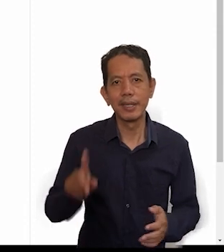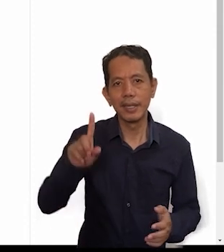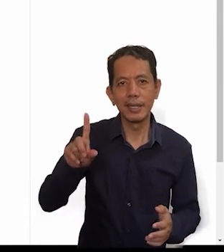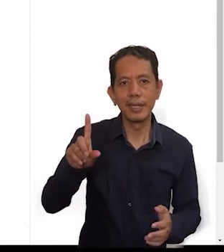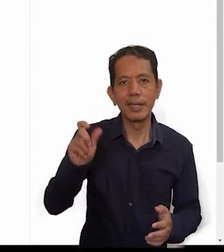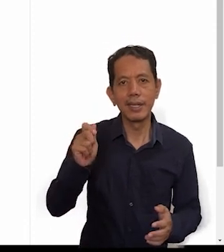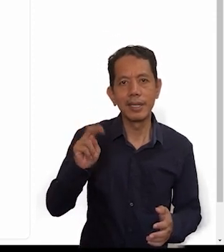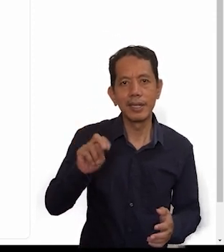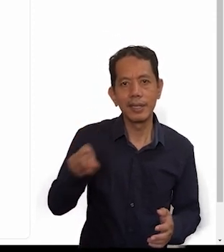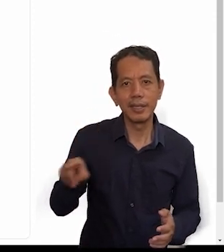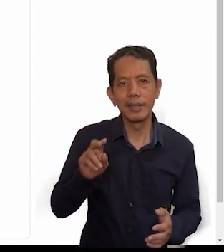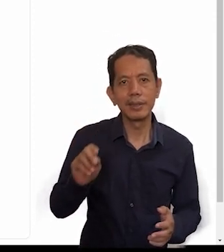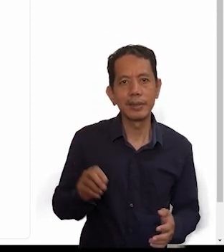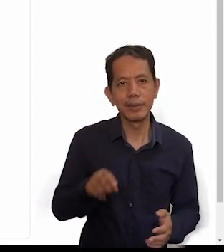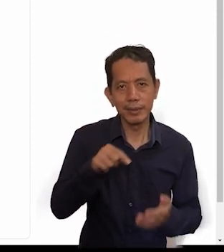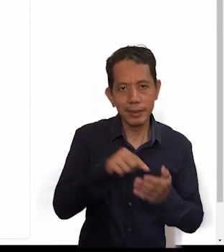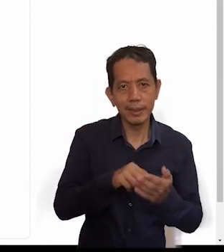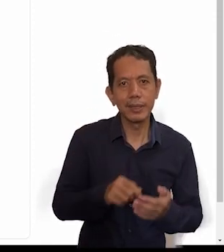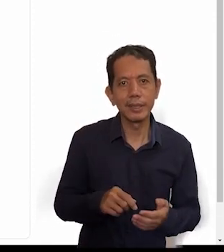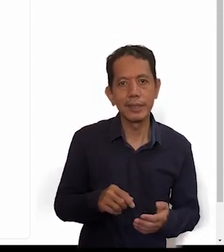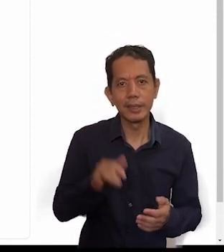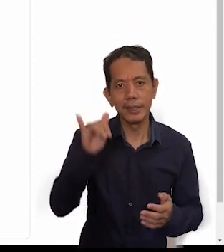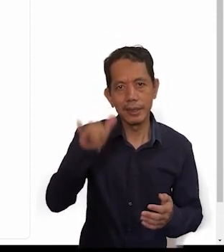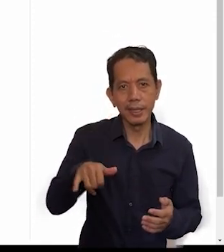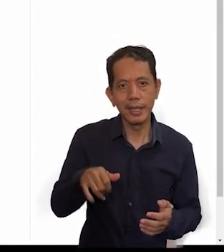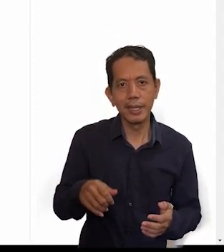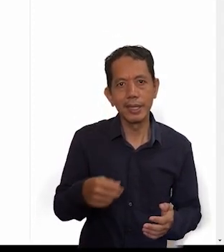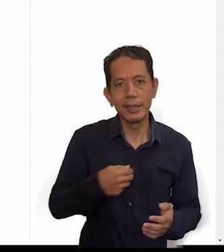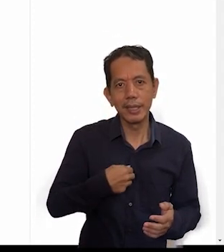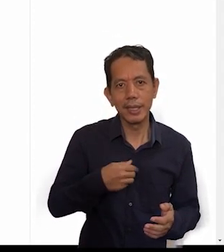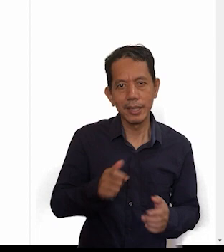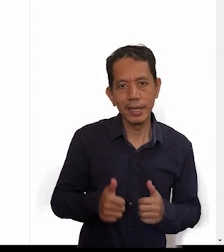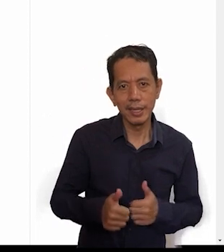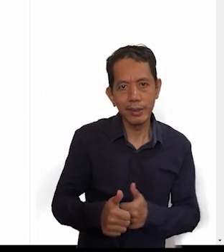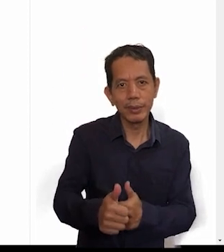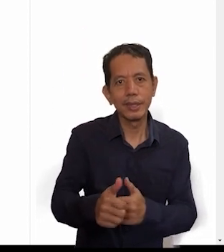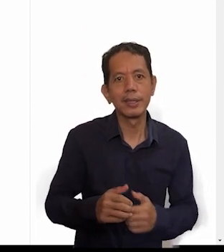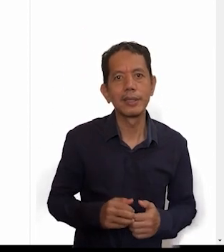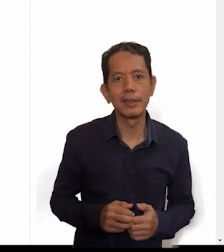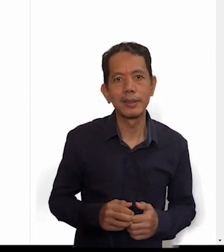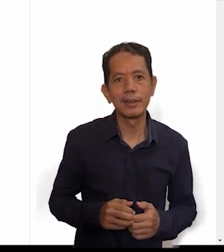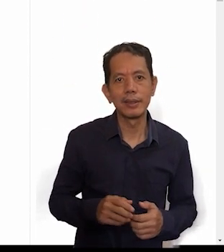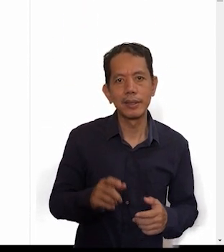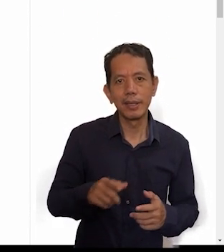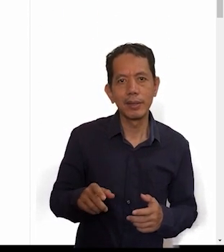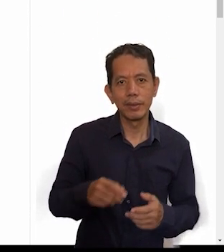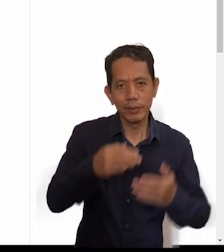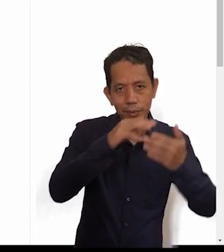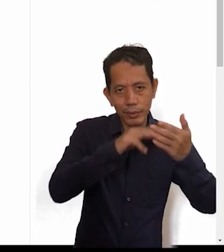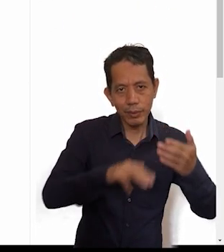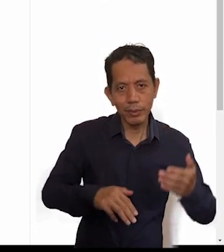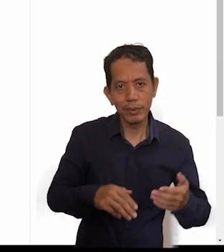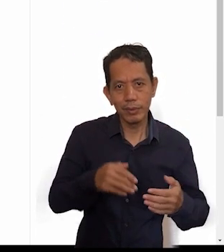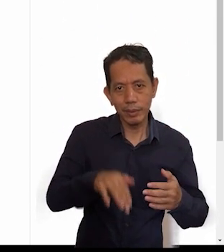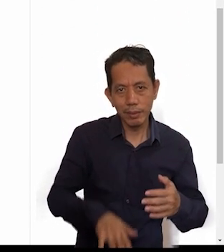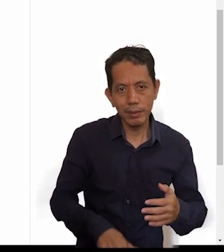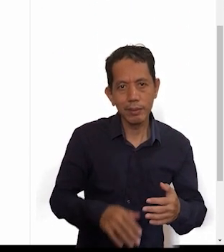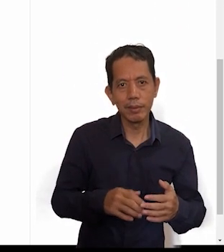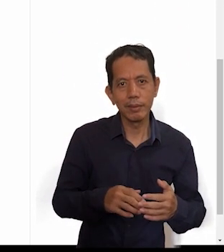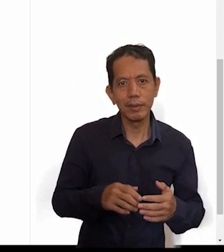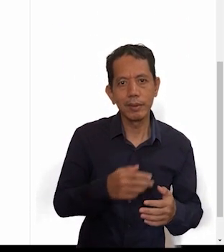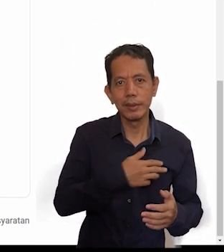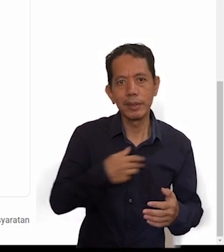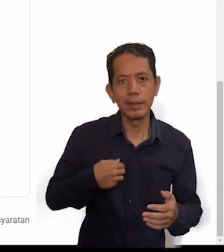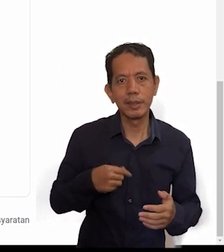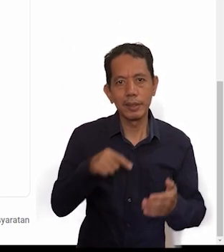Selanjutnya, langsung klik "Ya, saya ikuti". Lalu scroll ke bawah dan klik tombol "Saya